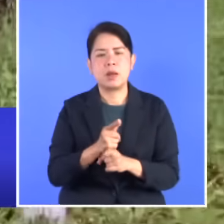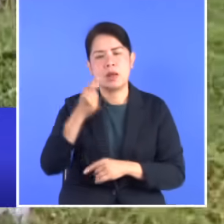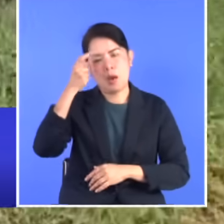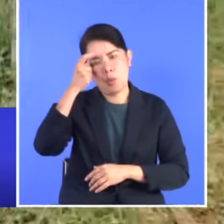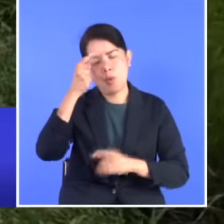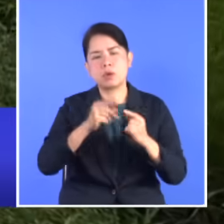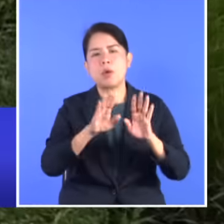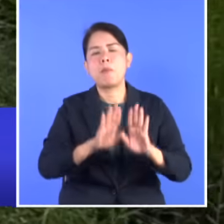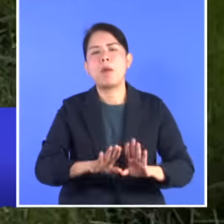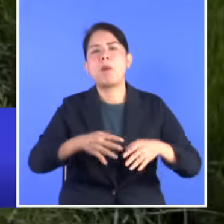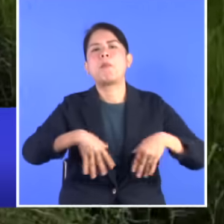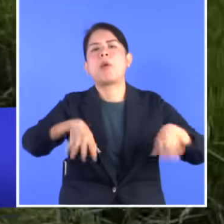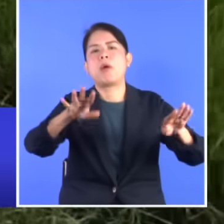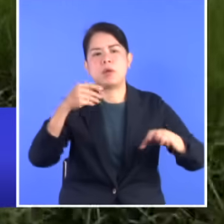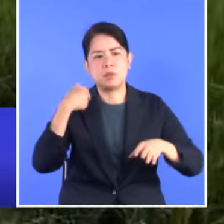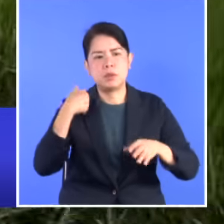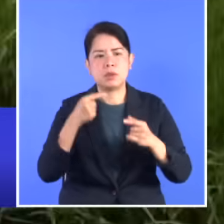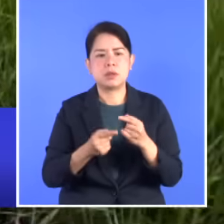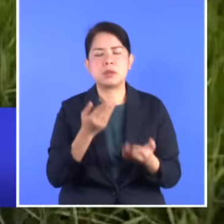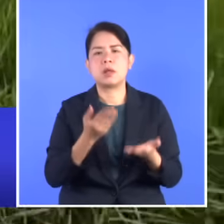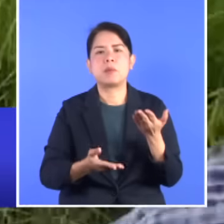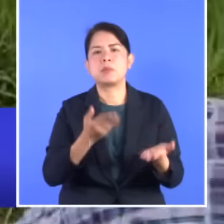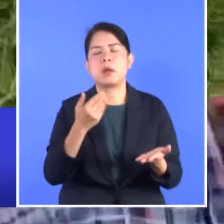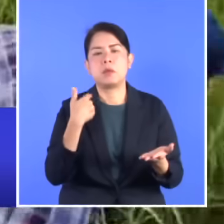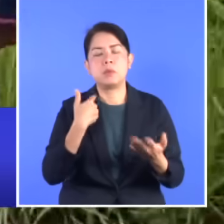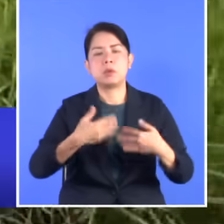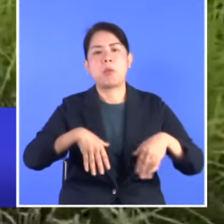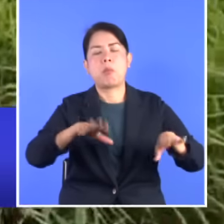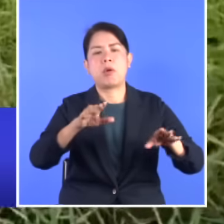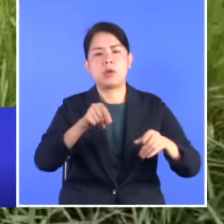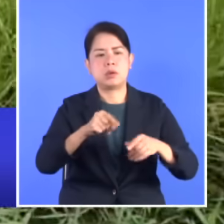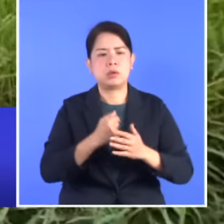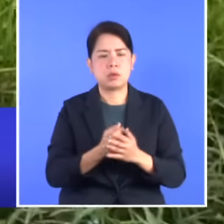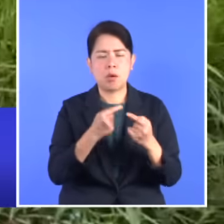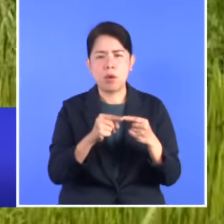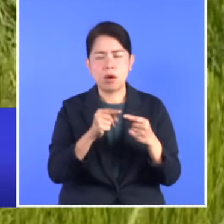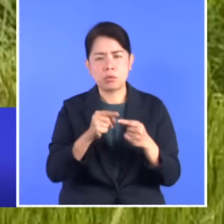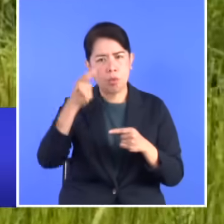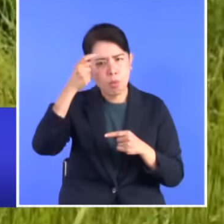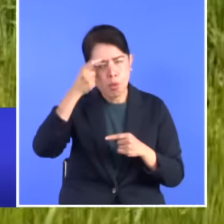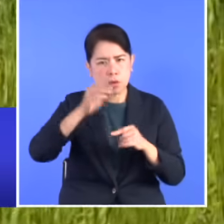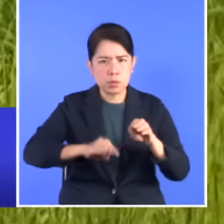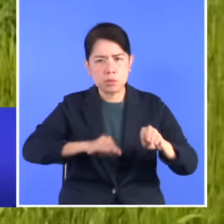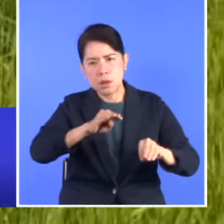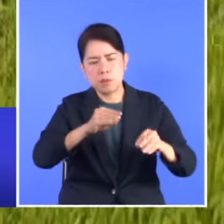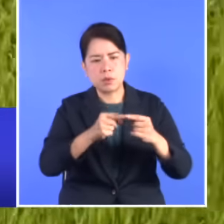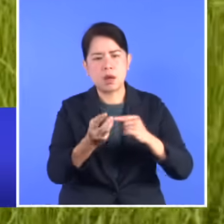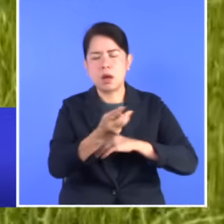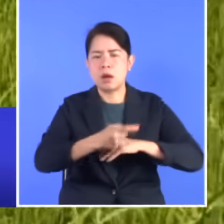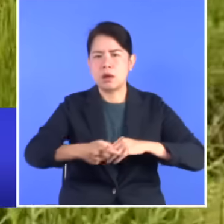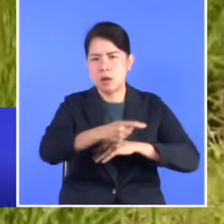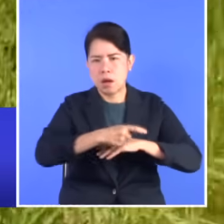างที่ว่าเนี่ยมันจะไปไหนนะครับก็ปล่อยไปตามอิสระของมันว่าอย่างนั้นชาวบ้านเล่าให้ฟังนี่บอกว่าเหตุการณ์เช่นนี้มันมาเกิด